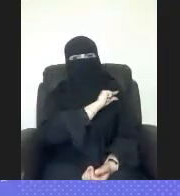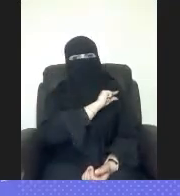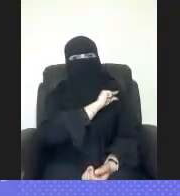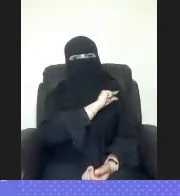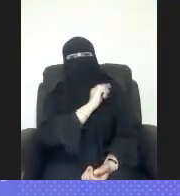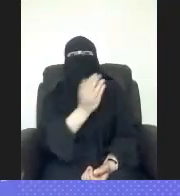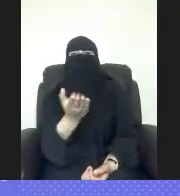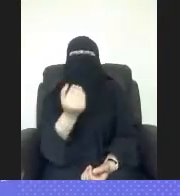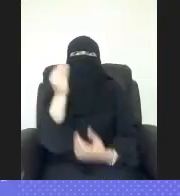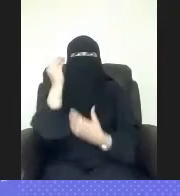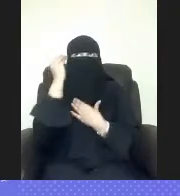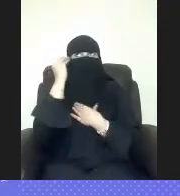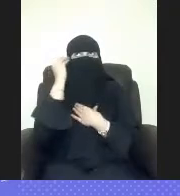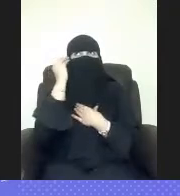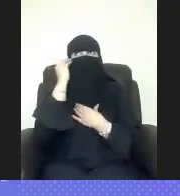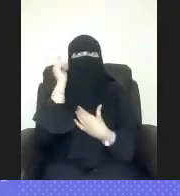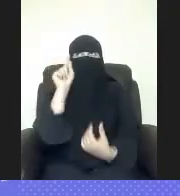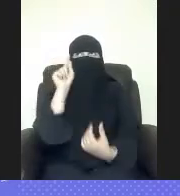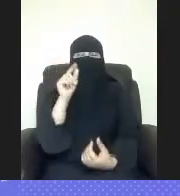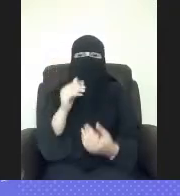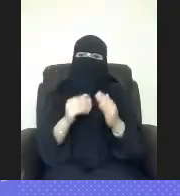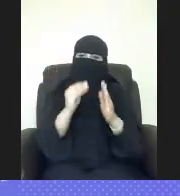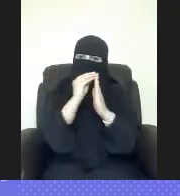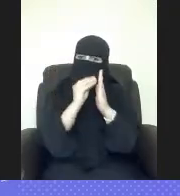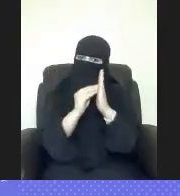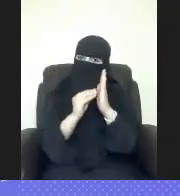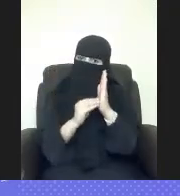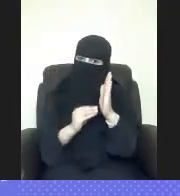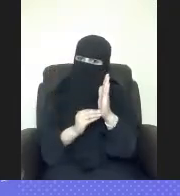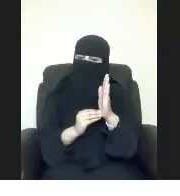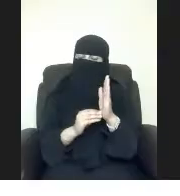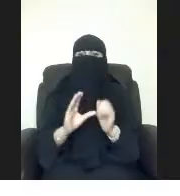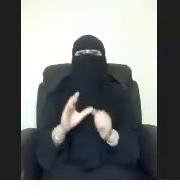لهذه الطريقة في كلية الطب،